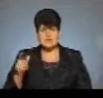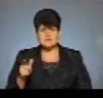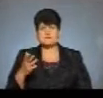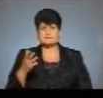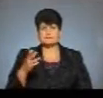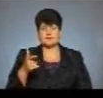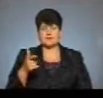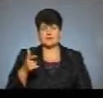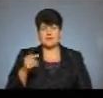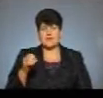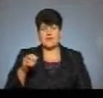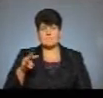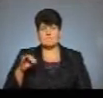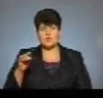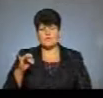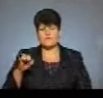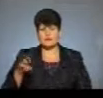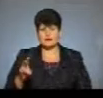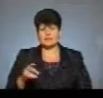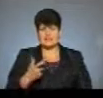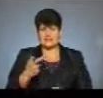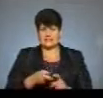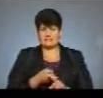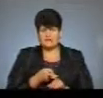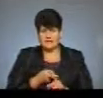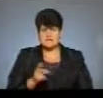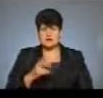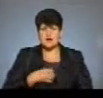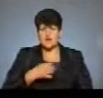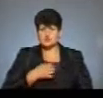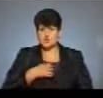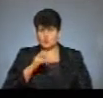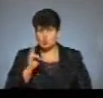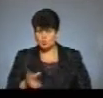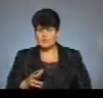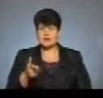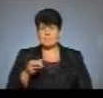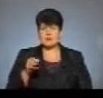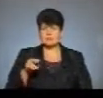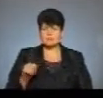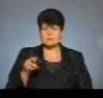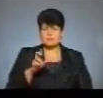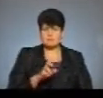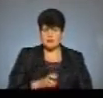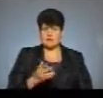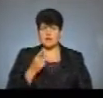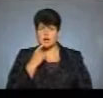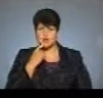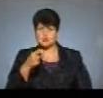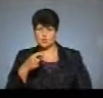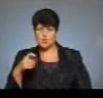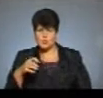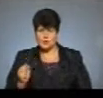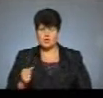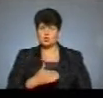інфекція, кашлюк, гепатит Б, краснуха, паротит, також вакцинація від